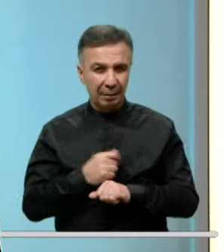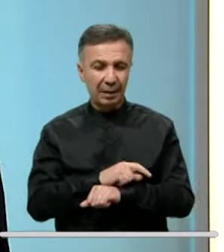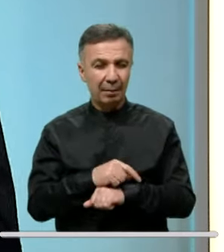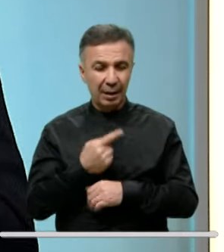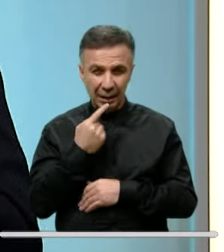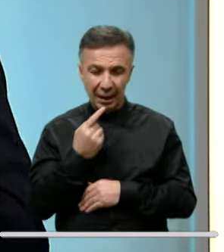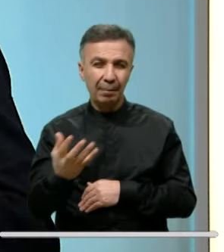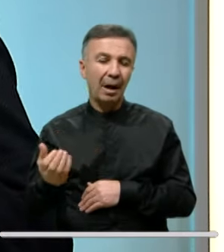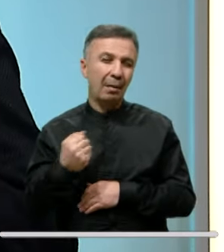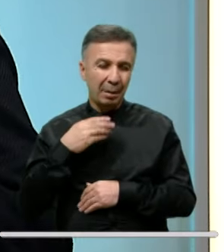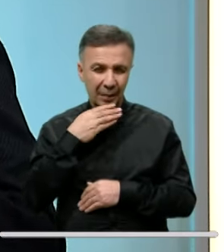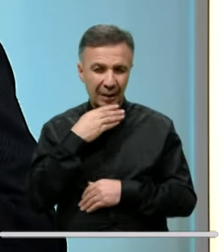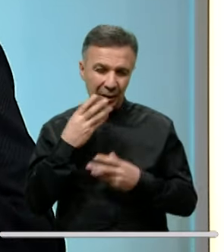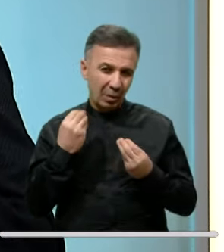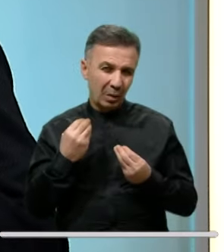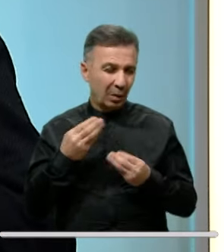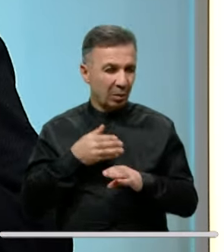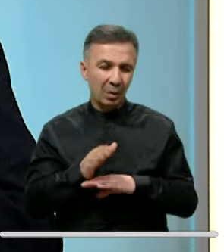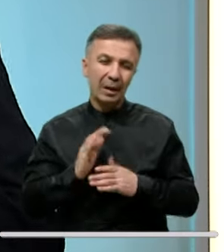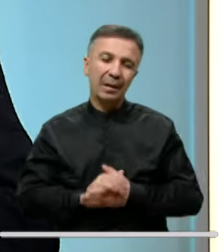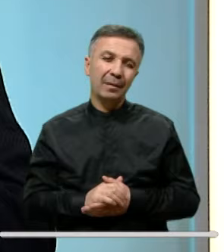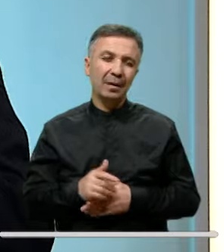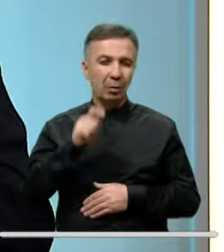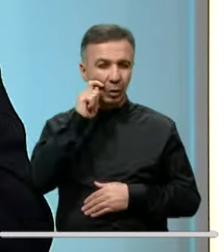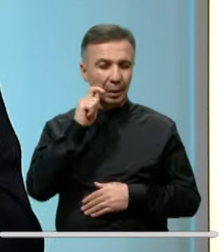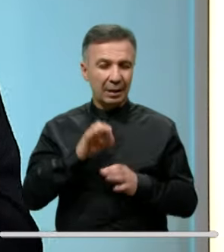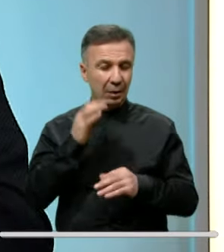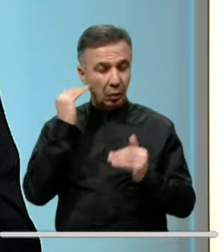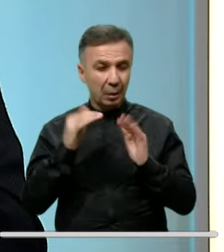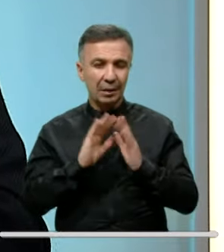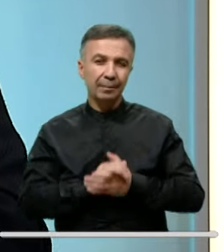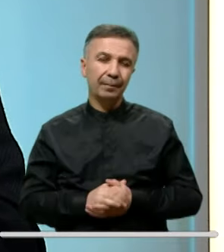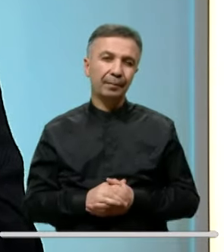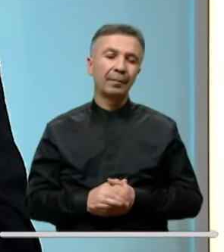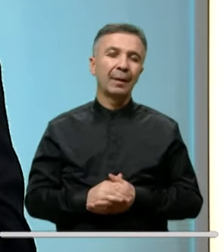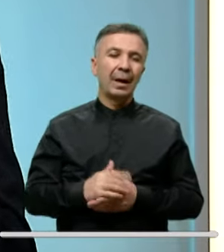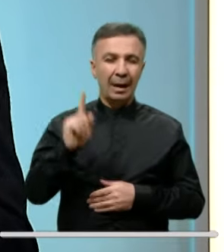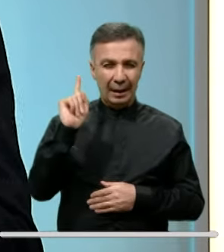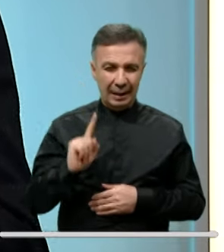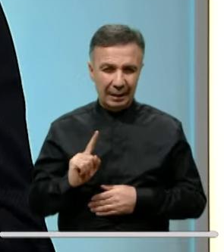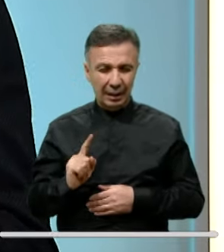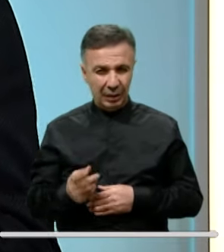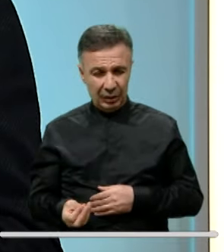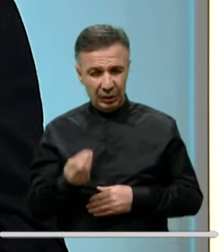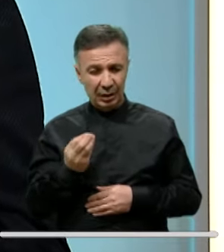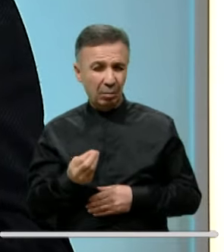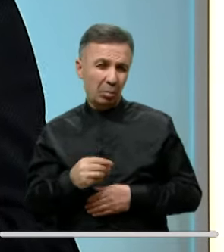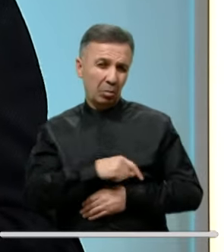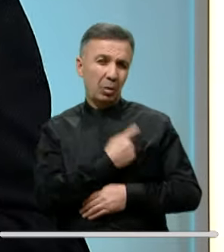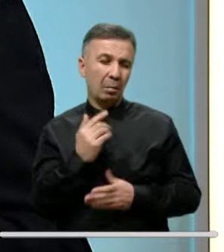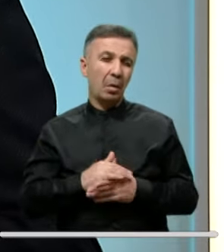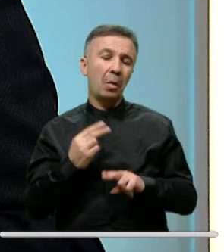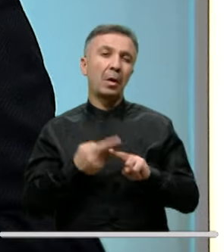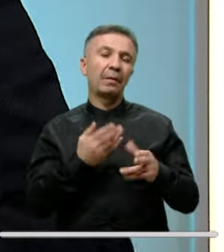deyip almak bu fırsatçılıktır. Bunu da yapmamak lazım. Bu Müslümana yakışmaz evet zaten. Yani ilk çıktığında ki şu gayet doğal zaten.